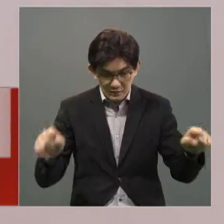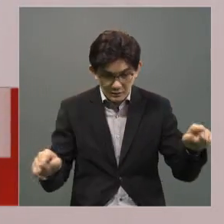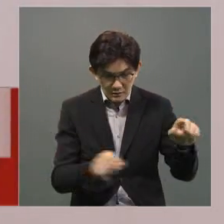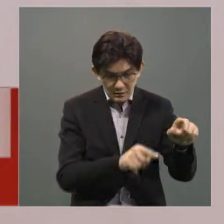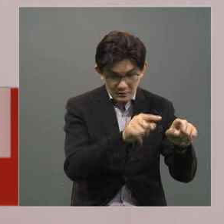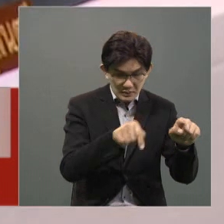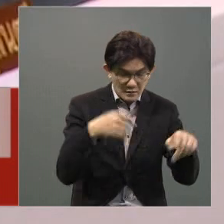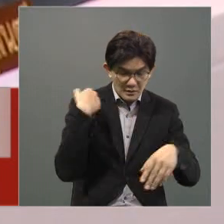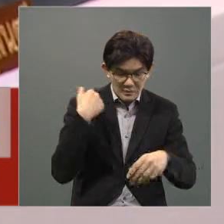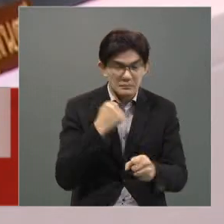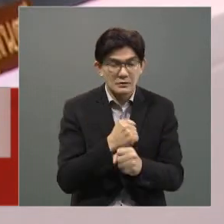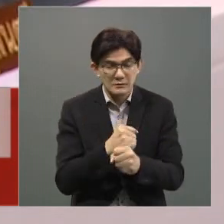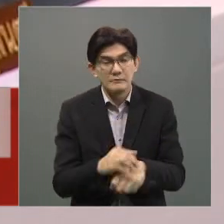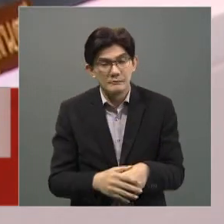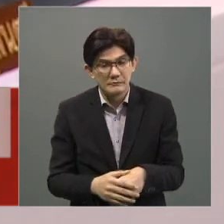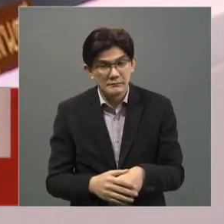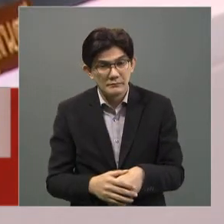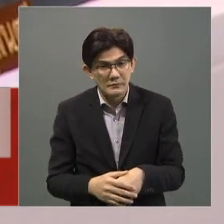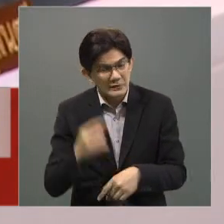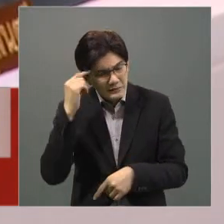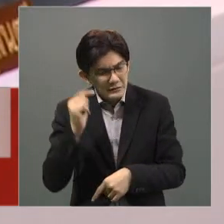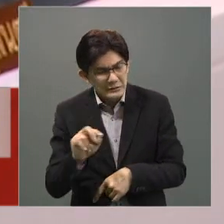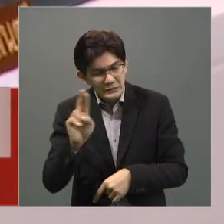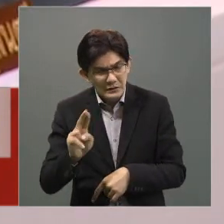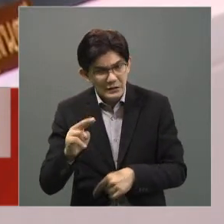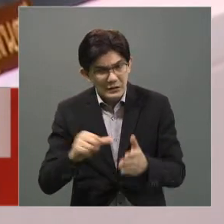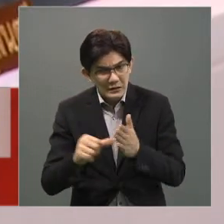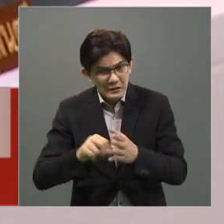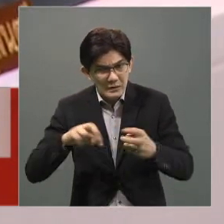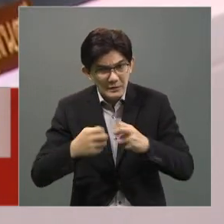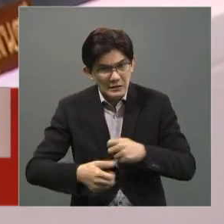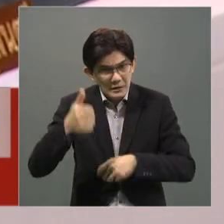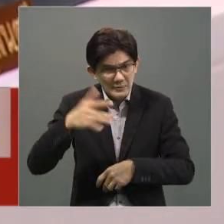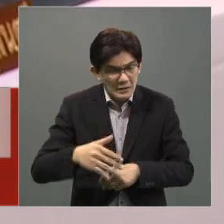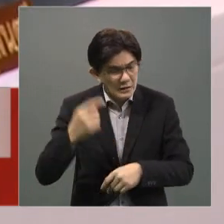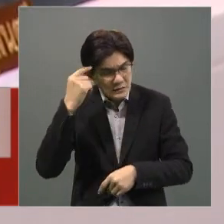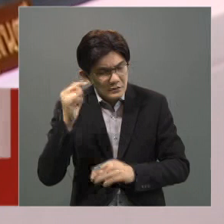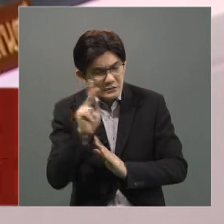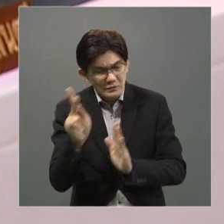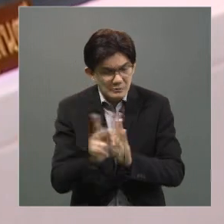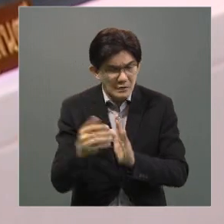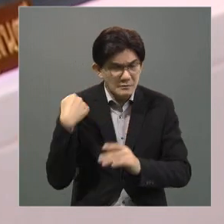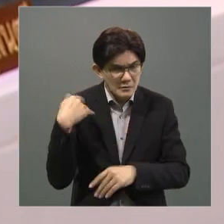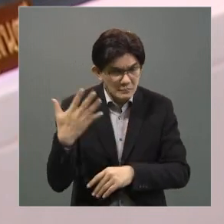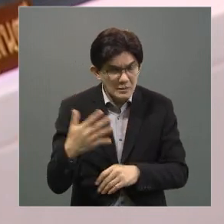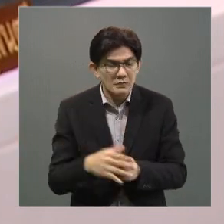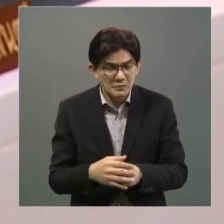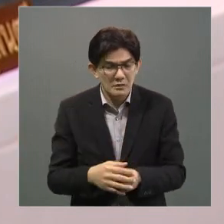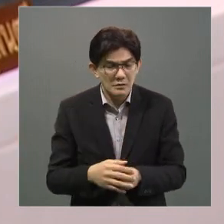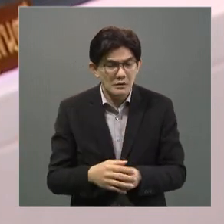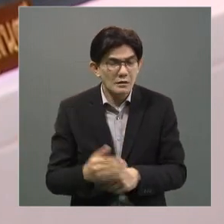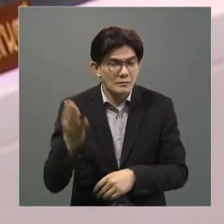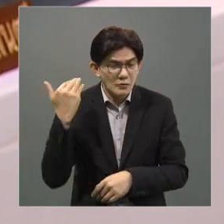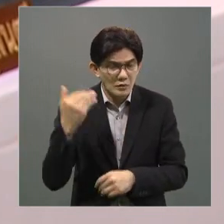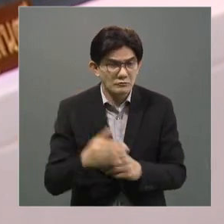ให้บุคคลที่3คือกรมแผนที่ทหารไปทำเนี่ยตกลงมาใช้แก้ปัญหาได้จริงไหมและมีผลตามกฎหมายแล้วหรือยังเพราะวันนั้นเนี่ยหลัง